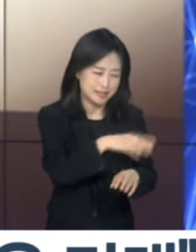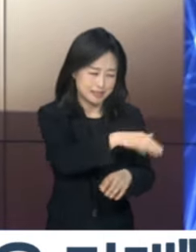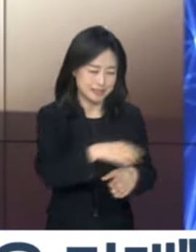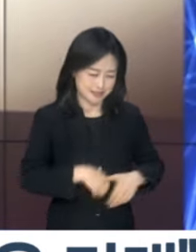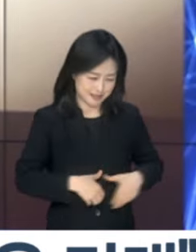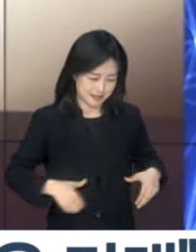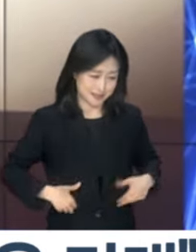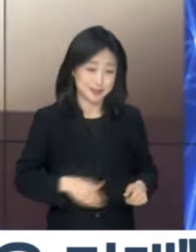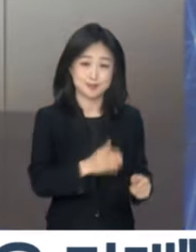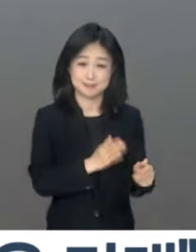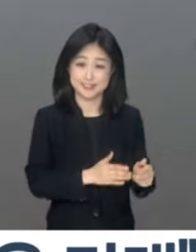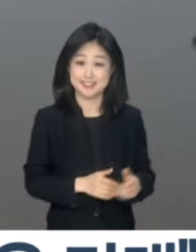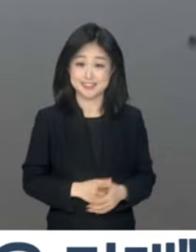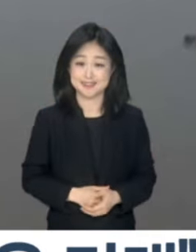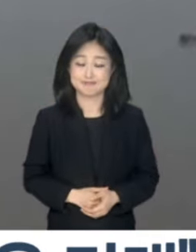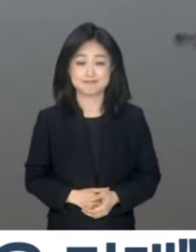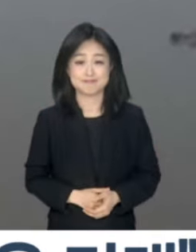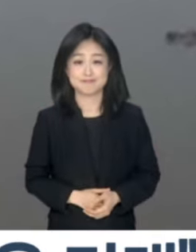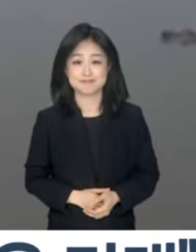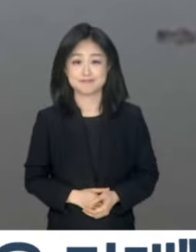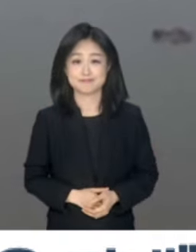기자입니다.